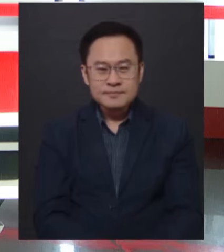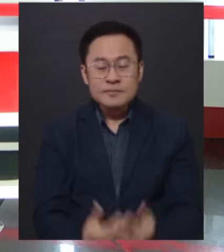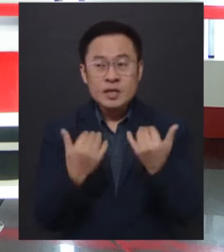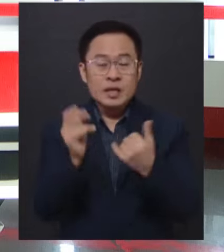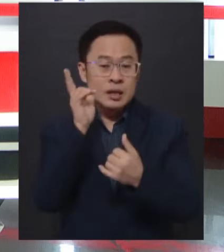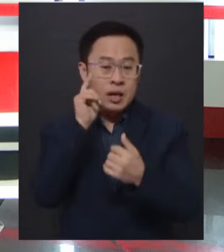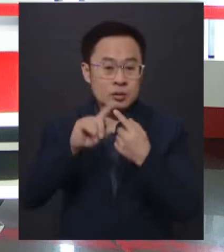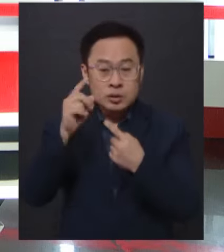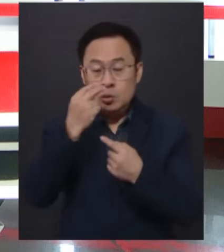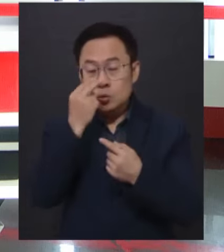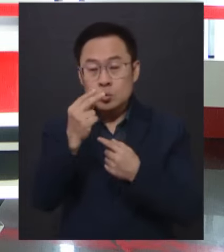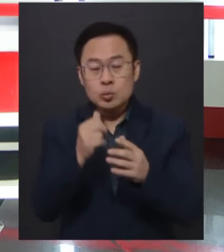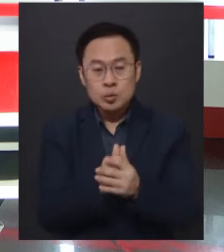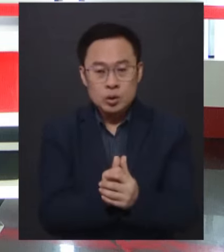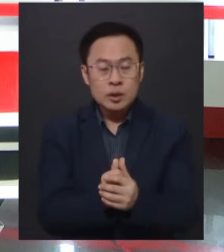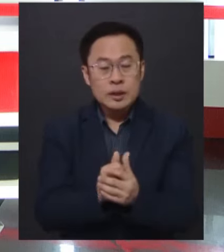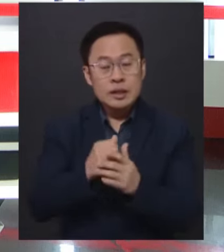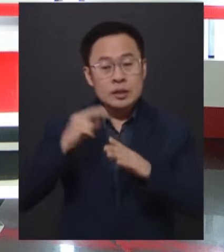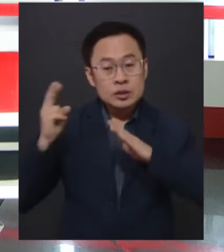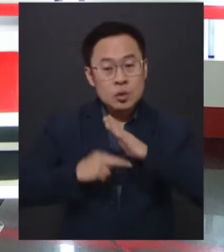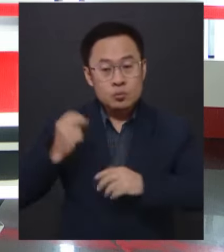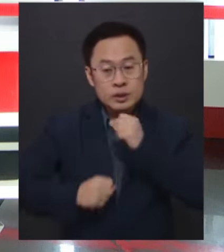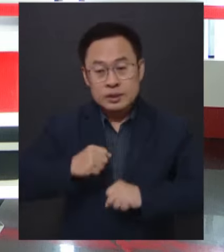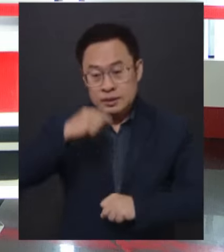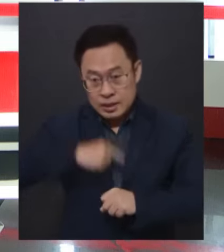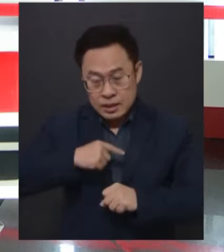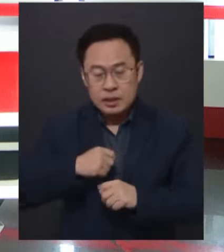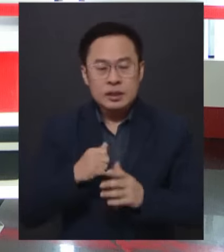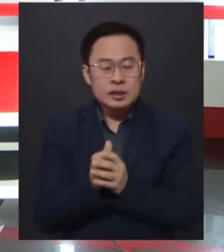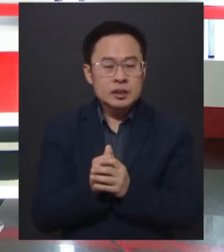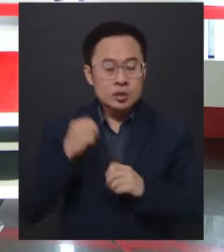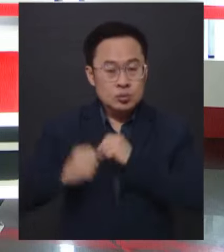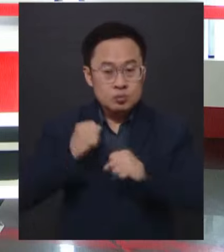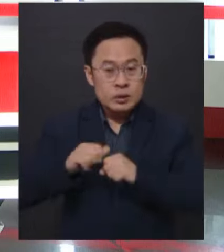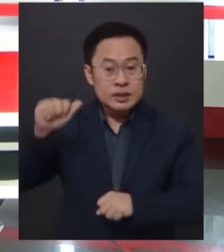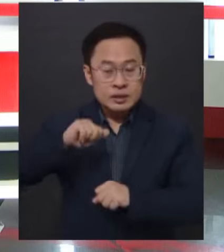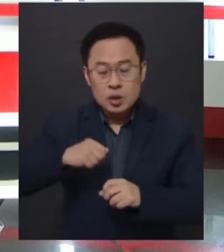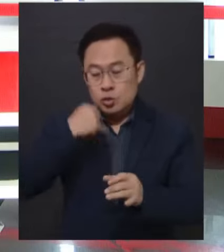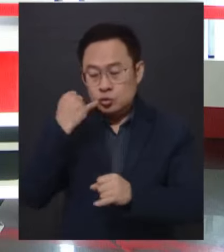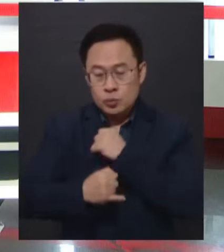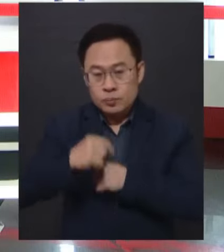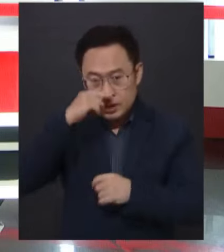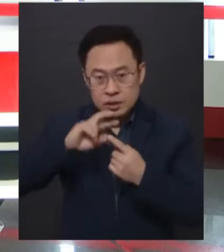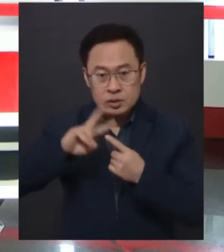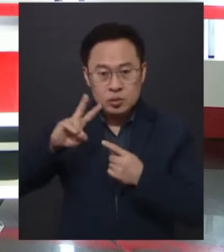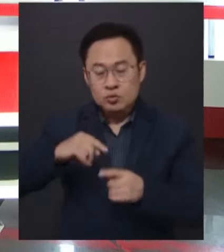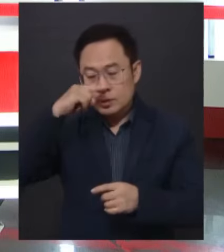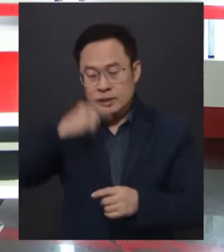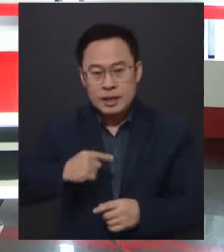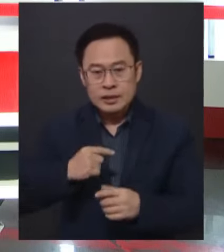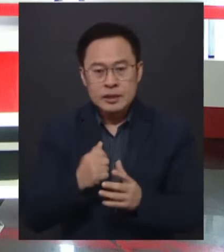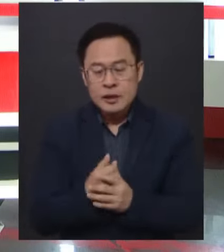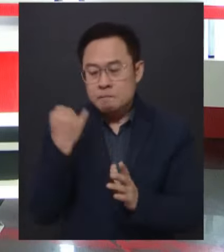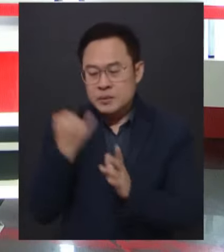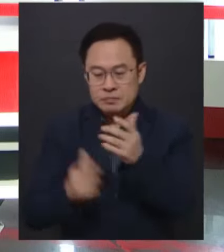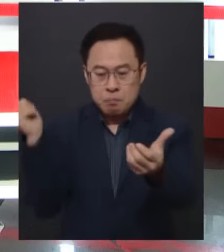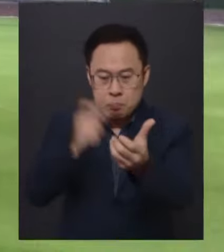ช่วงแรกวันนี้ครับเราไปดูผลงานของนักกรีฑาไทยครับในการวิ่งผัดชิงแชมป์เอเชียครับทีมสาวไทยของเราได้อันดับ 2ส่วนทีมชายพาดท่าส่งไม้